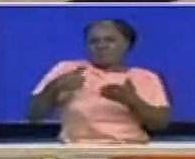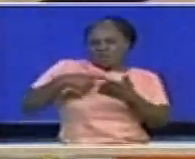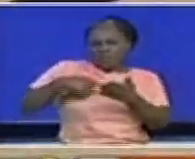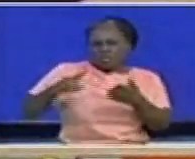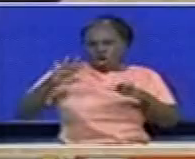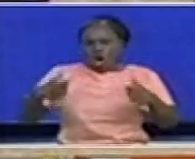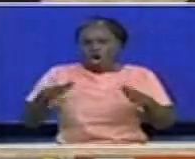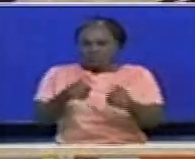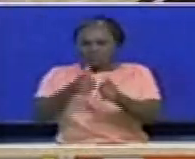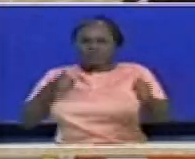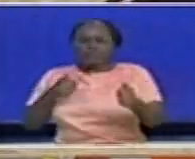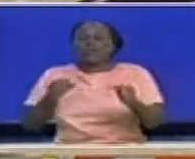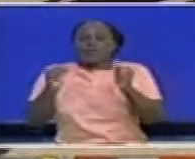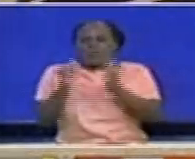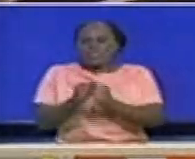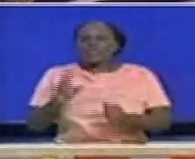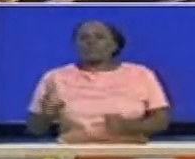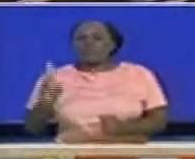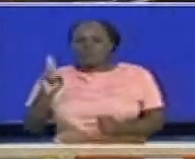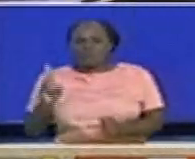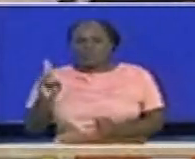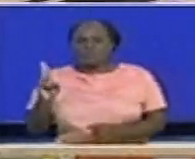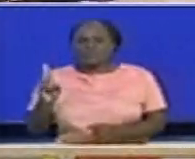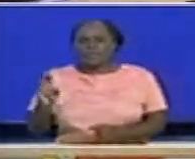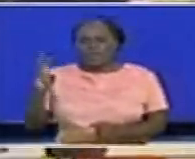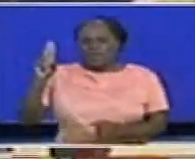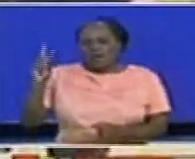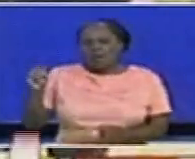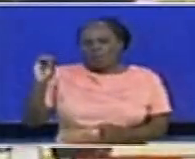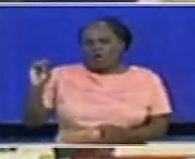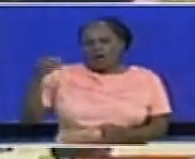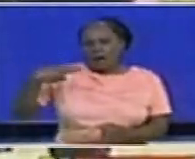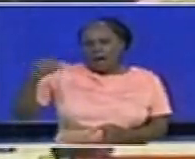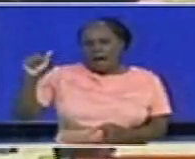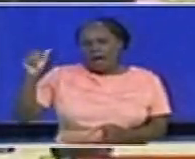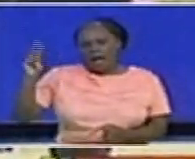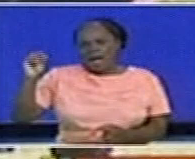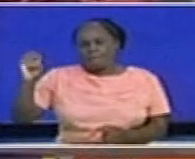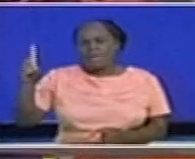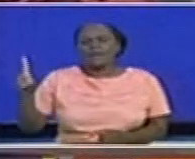au kukataliwa na Rais Uhuru Kenyatta. Mohamed Mahmud, KTN Leo.